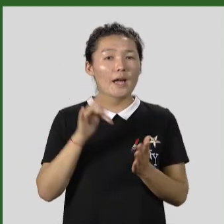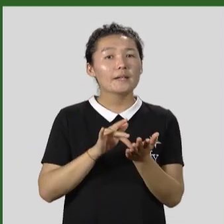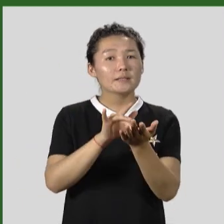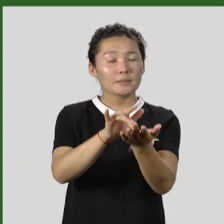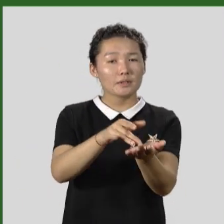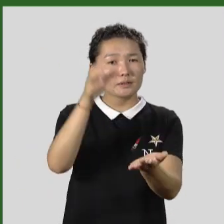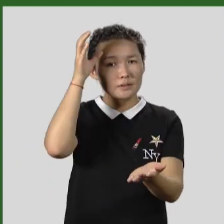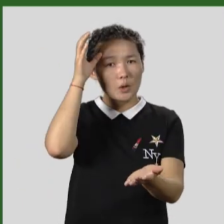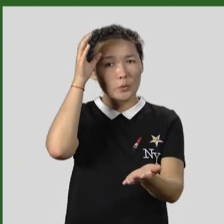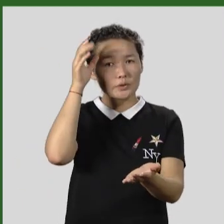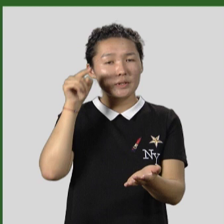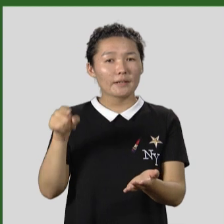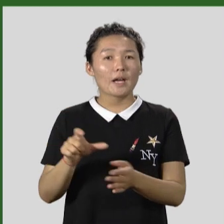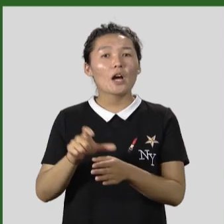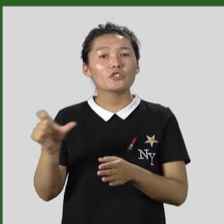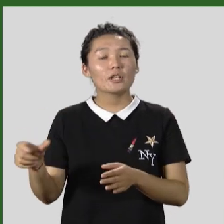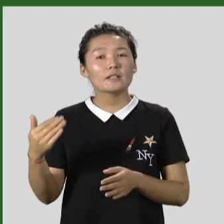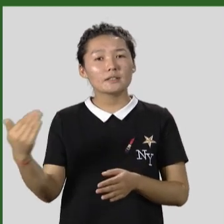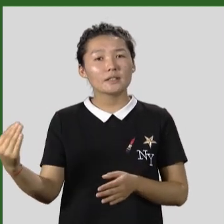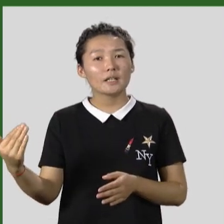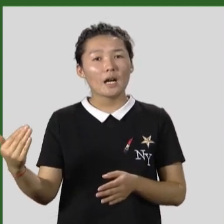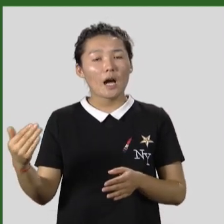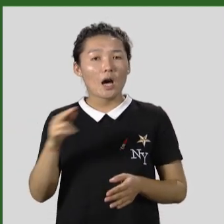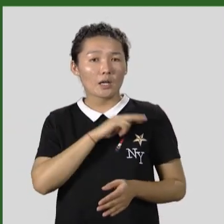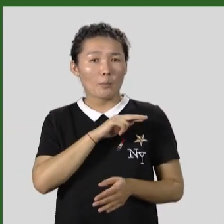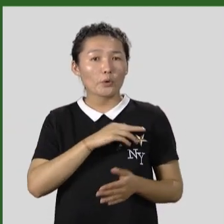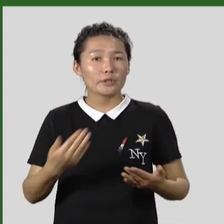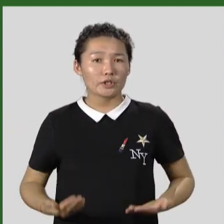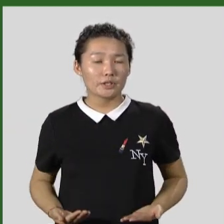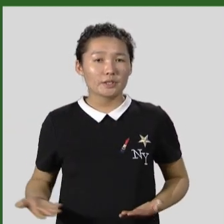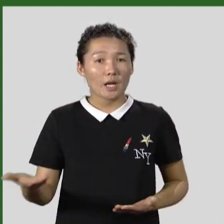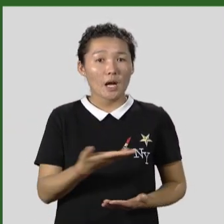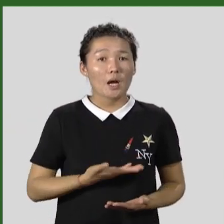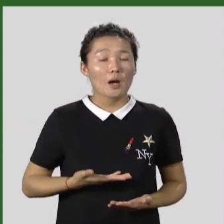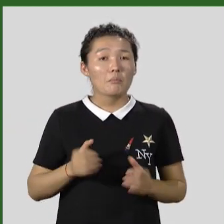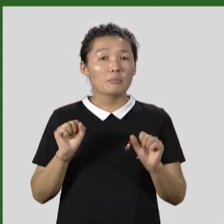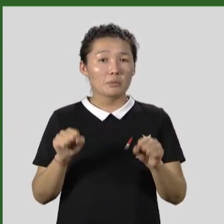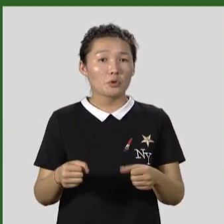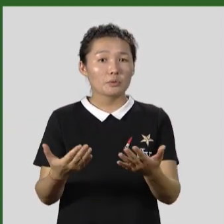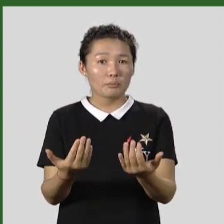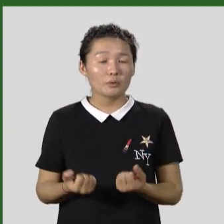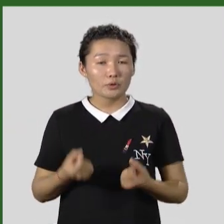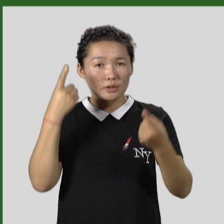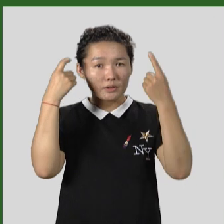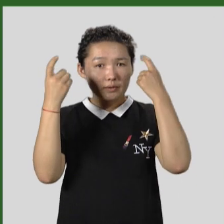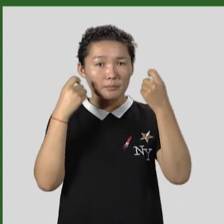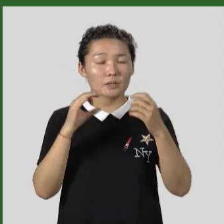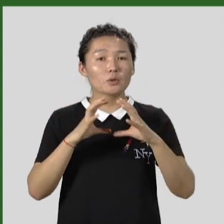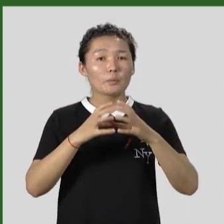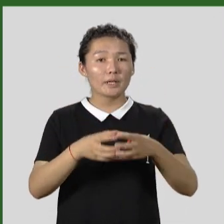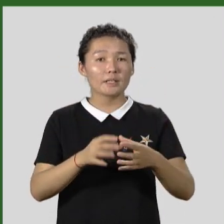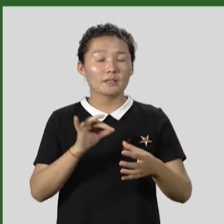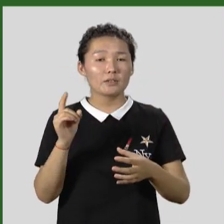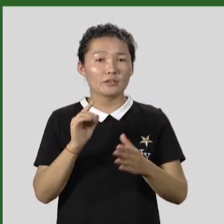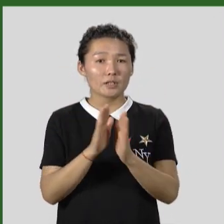и жизни. Мы можем получать сведения о нашей планете из книг, посвященных природе.